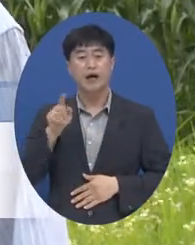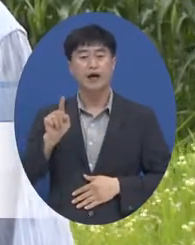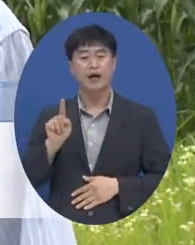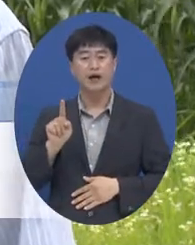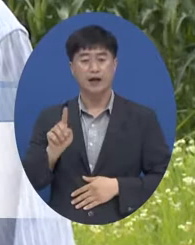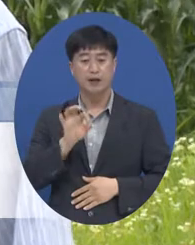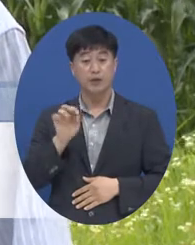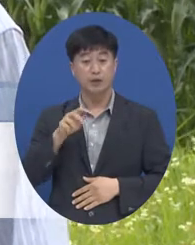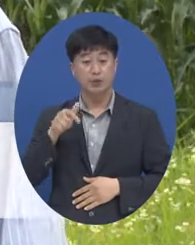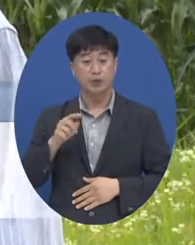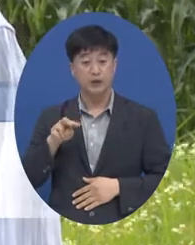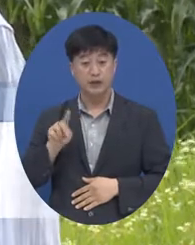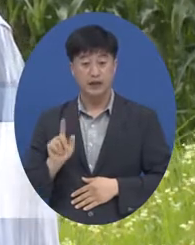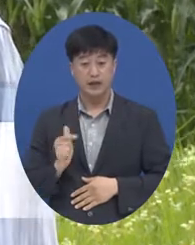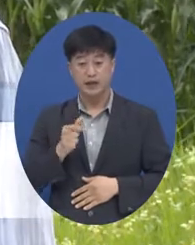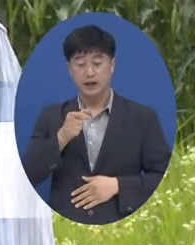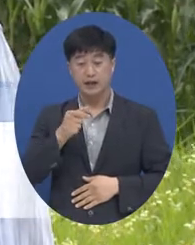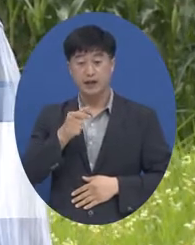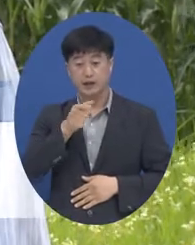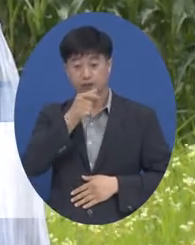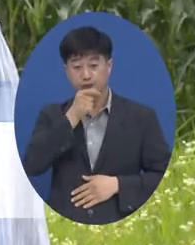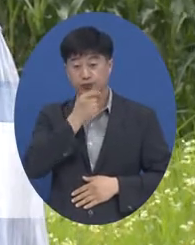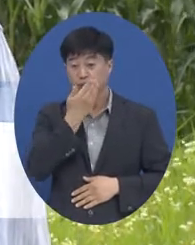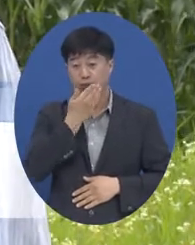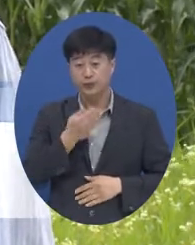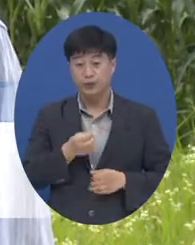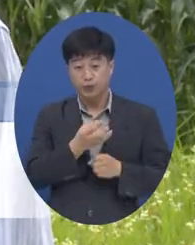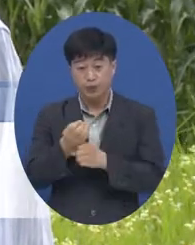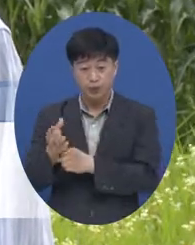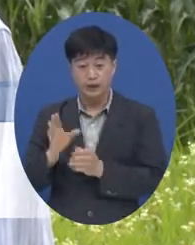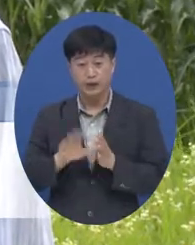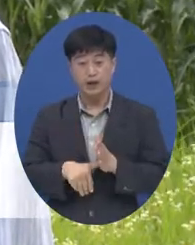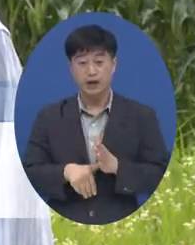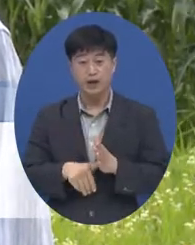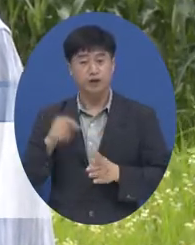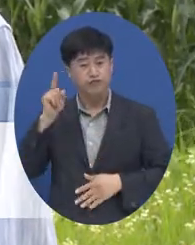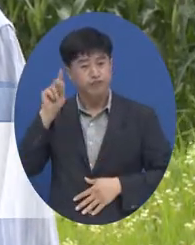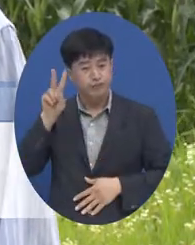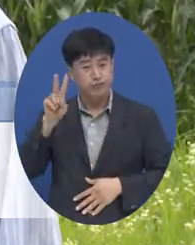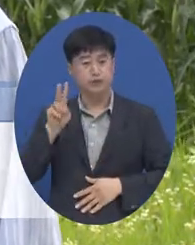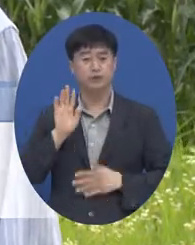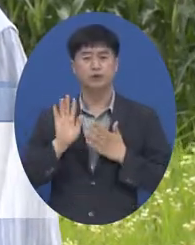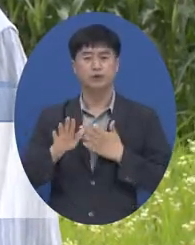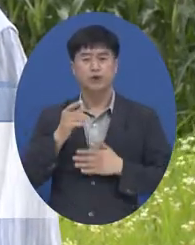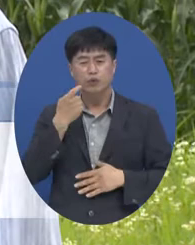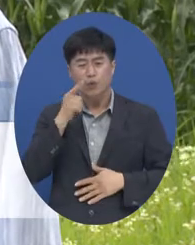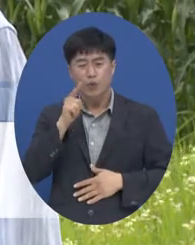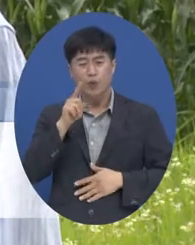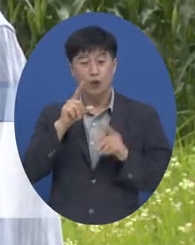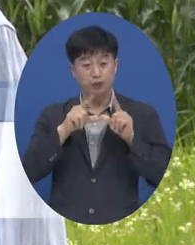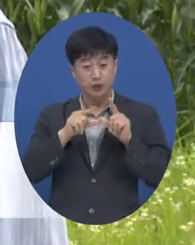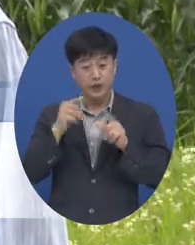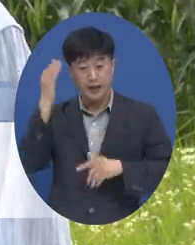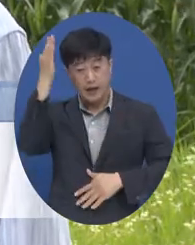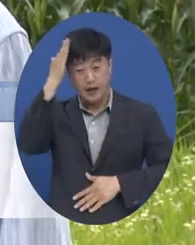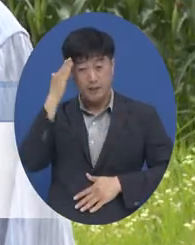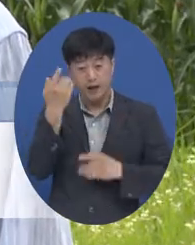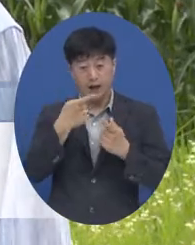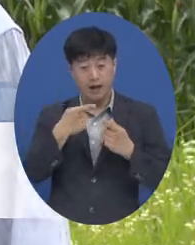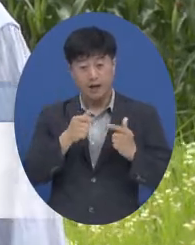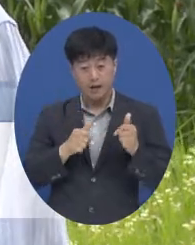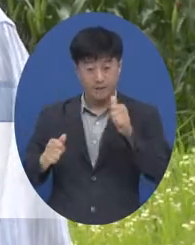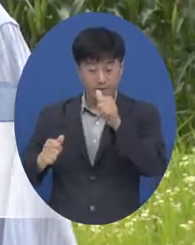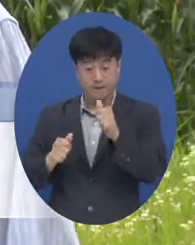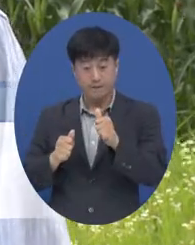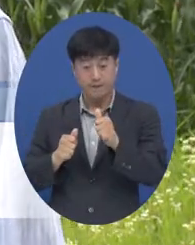액비를 뿌렸을 때 이게 금방 그냥 그거 뭐 이틀 지나고 나니까 그 노랬던 부분이 까만 부분하고